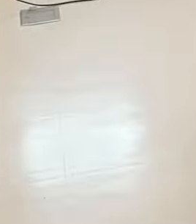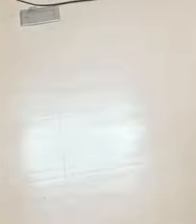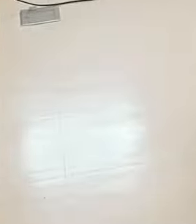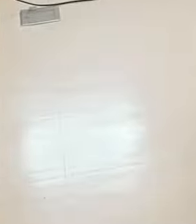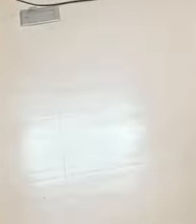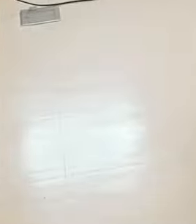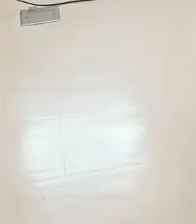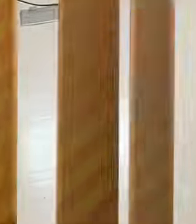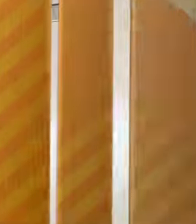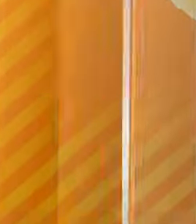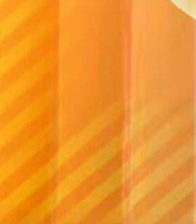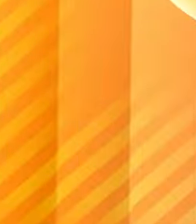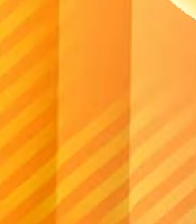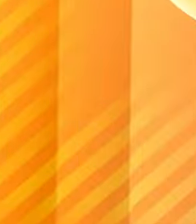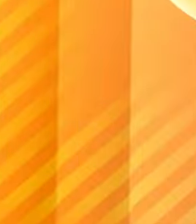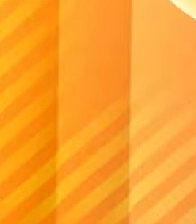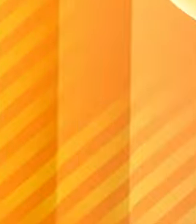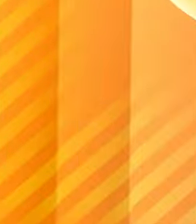재밌어요!